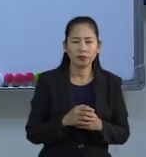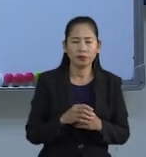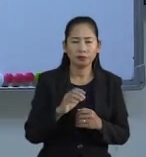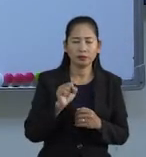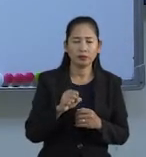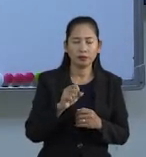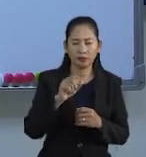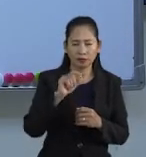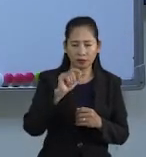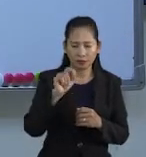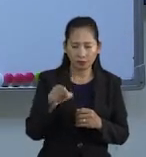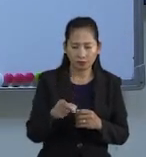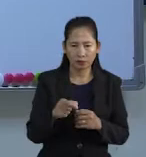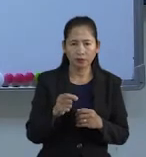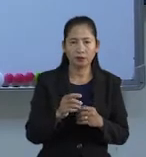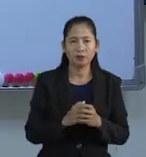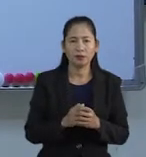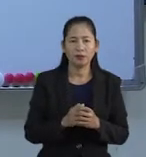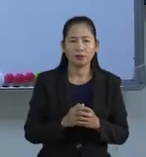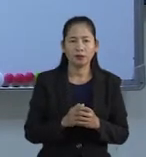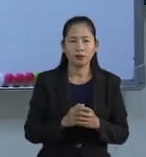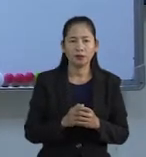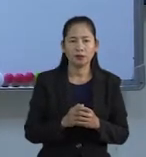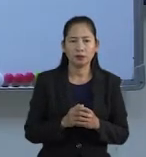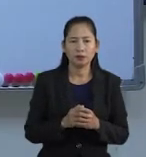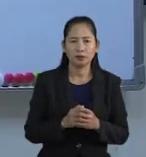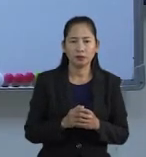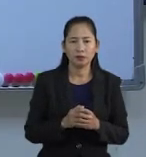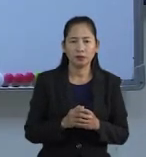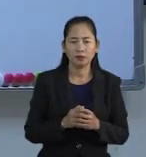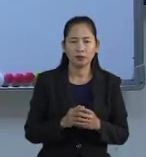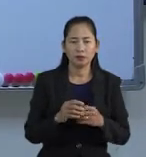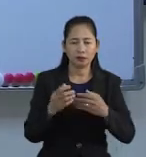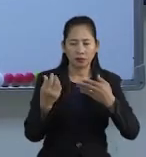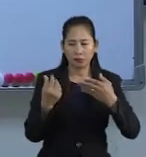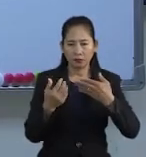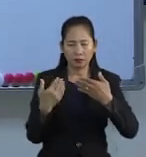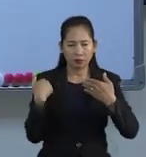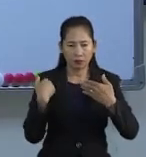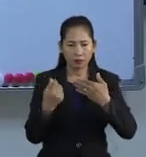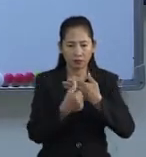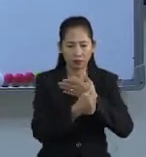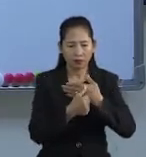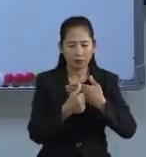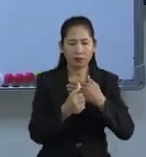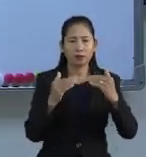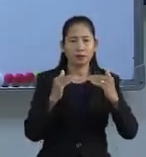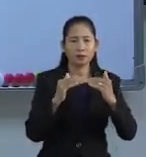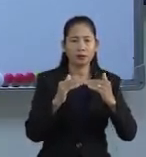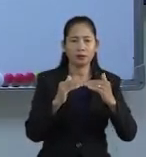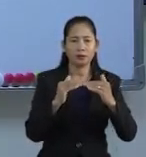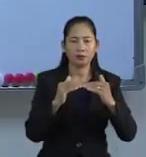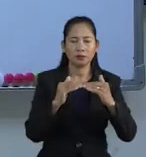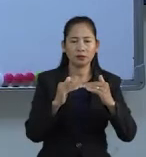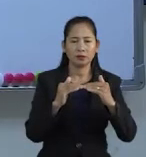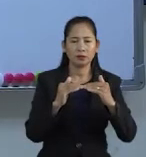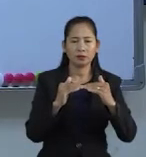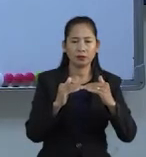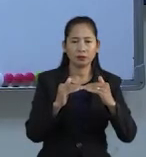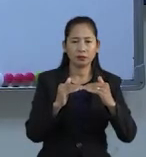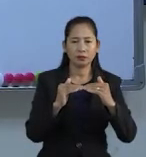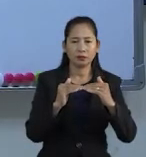và tu sập hiện nó còn đấy tu sập hiện biết miên làm lại mà con miên làm lại